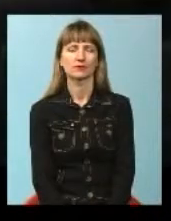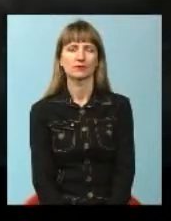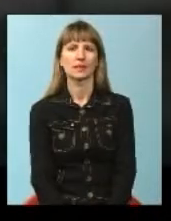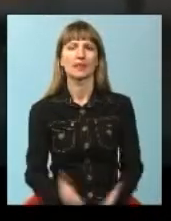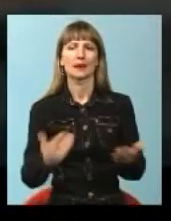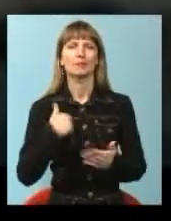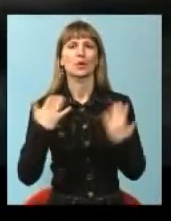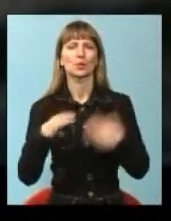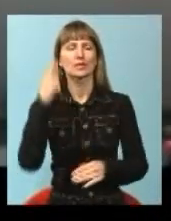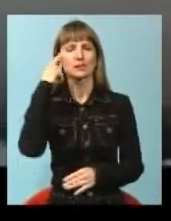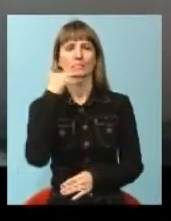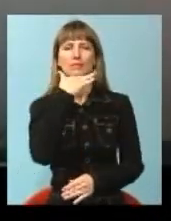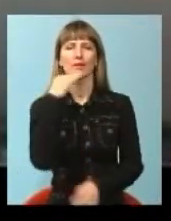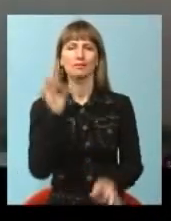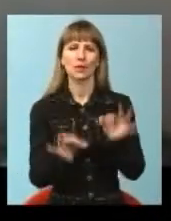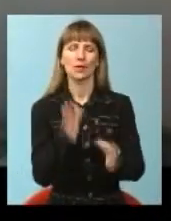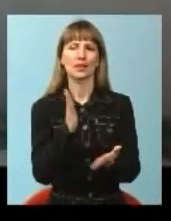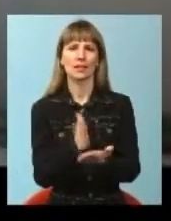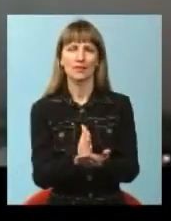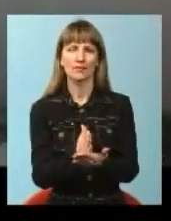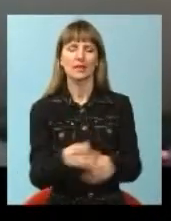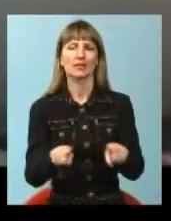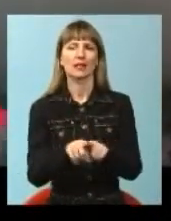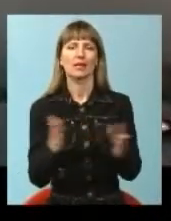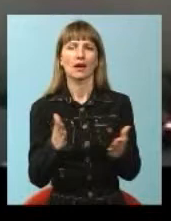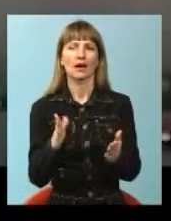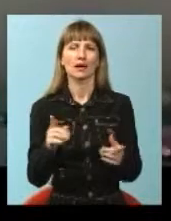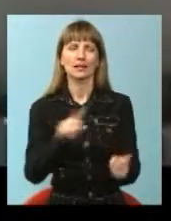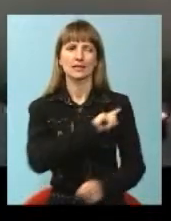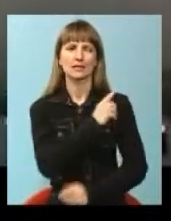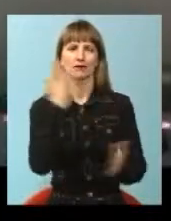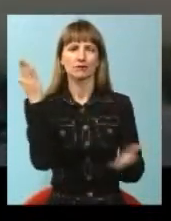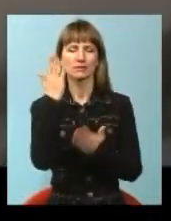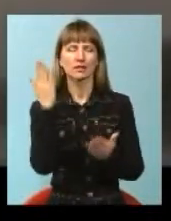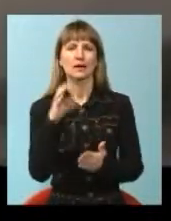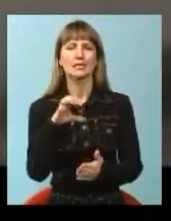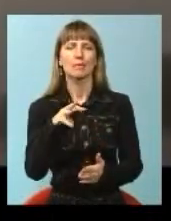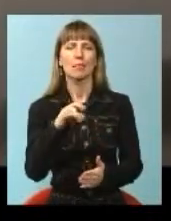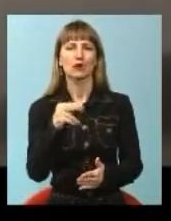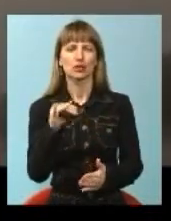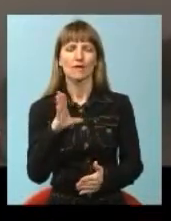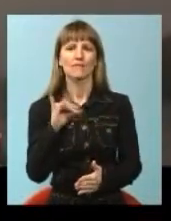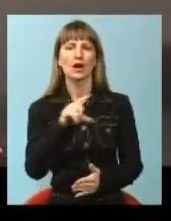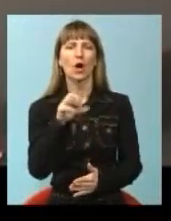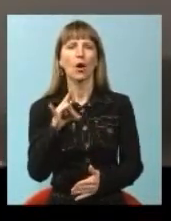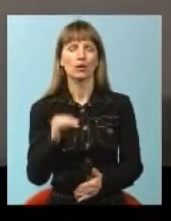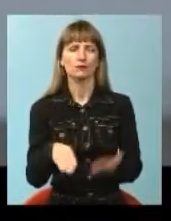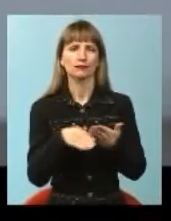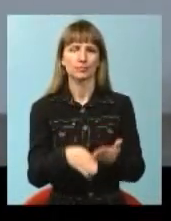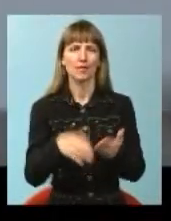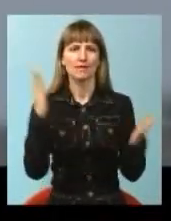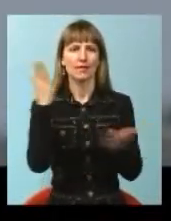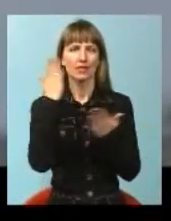Як ми вже знаємо, чимало природних явищ, таких як бурий вії, смерчі, урагани, вихори, відбуваються